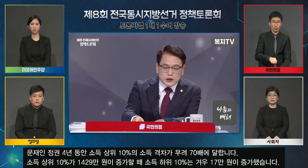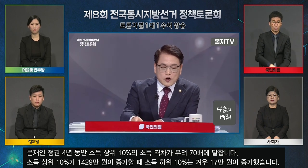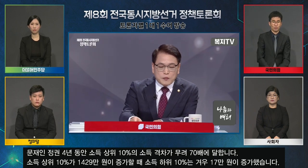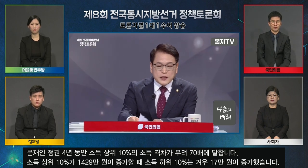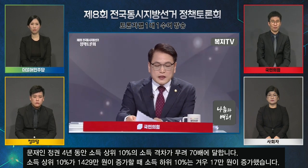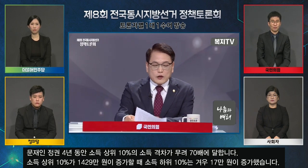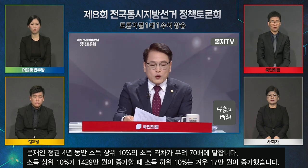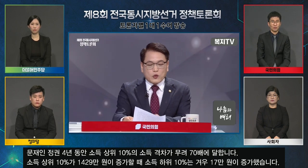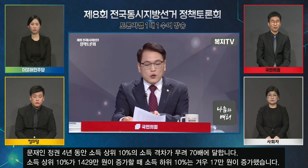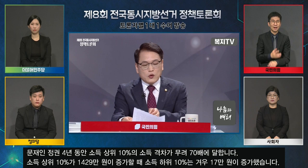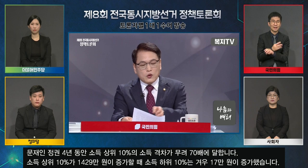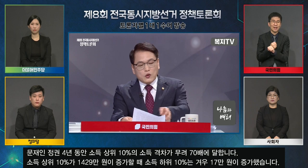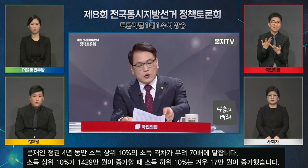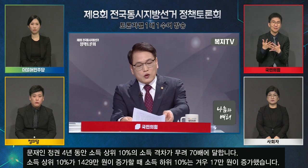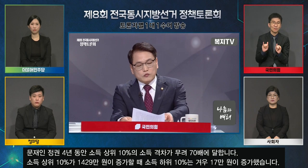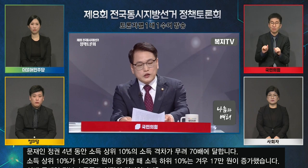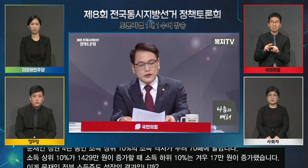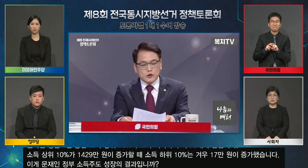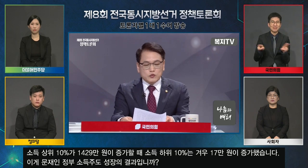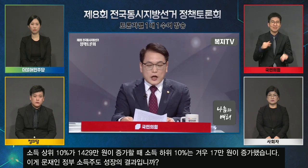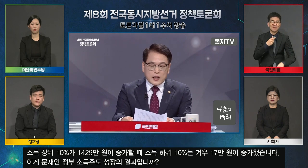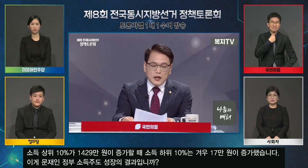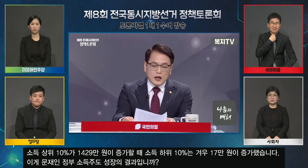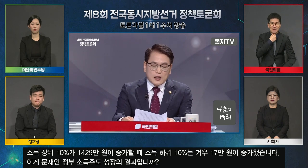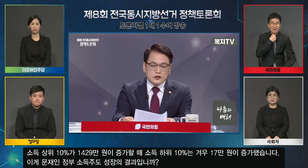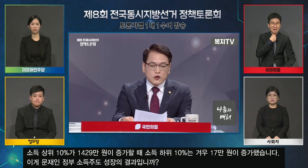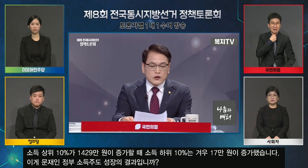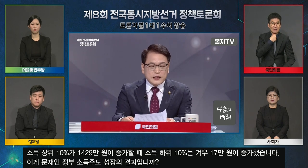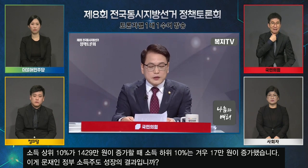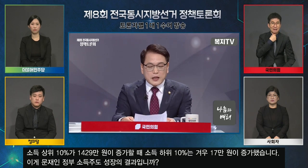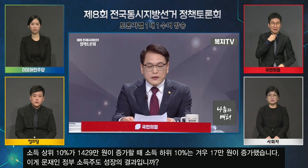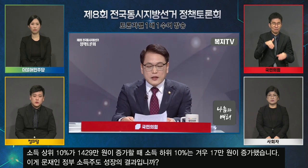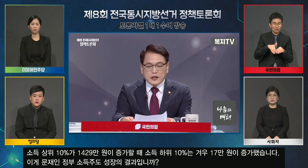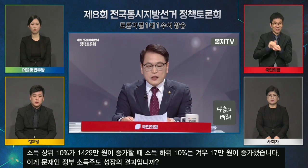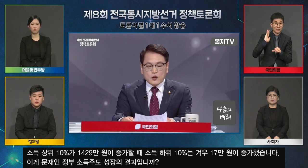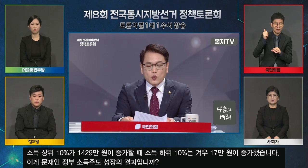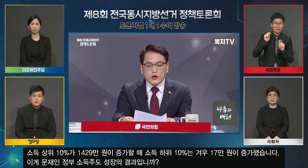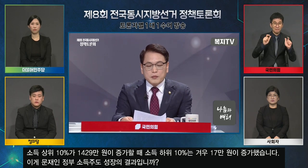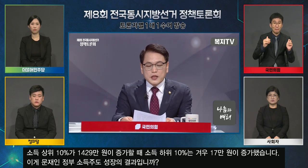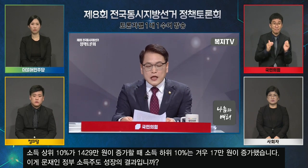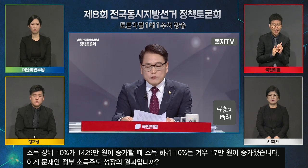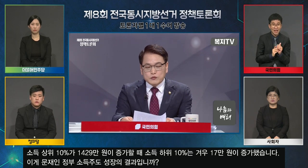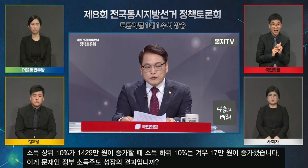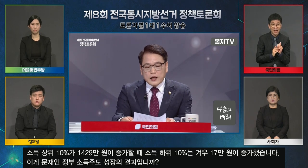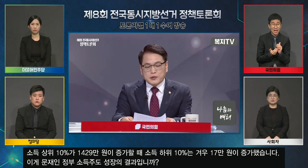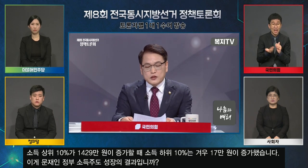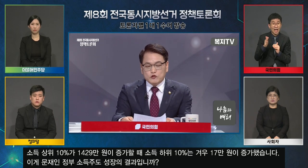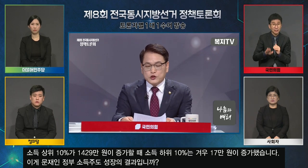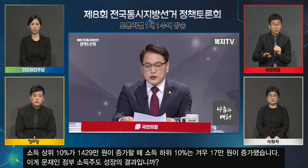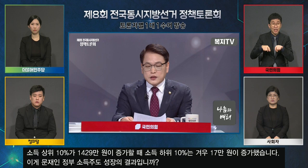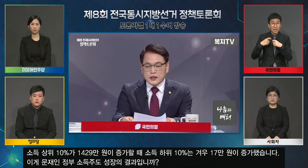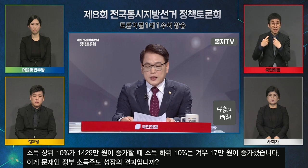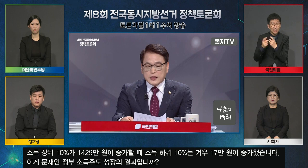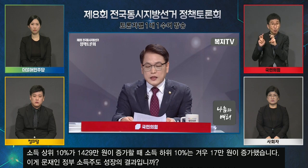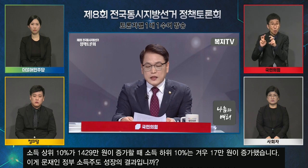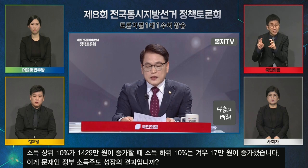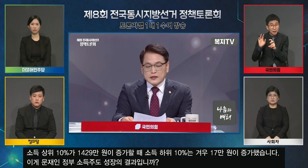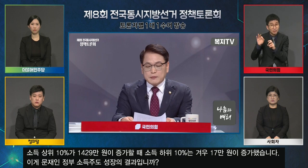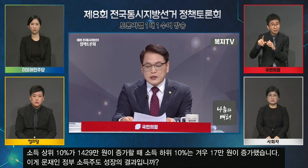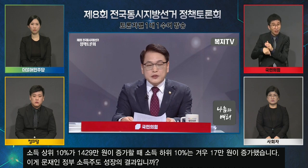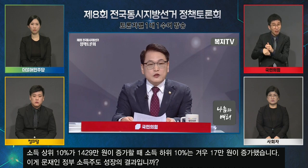비정규직 없애겠다고 문재인 정부가 선언을 했지만 오히려 민간 부분의 비정규직은